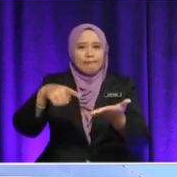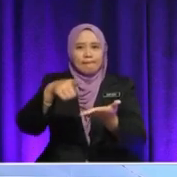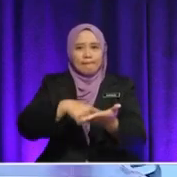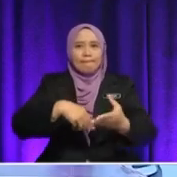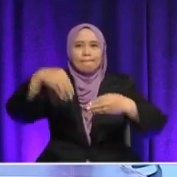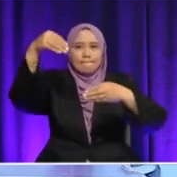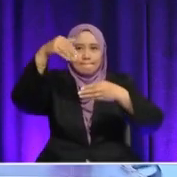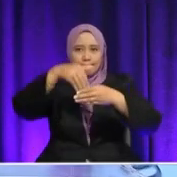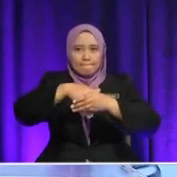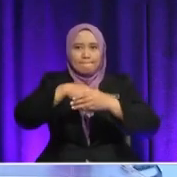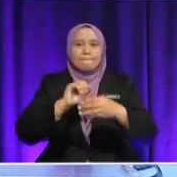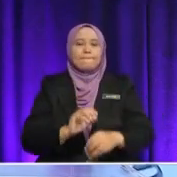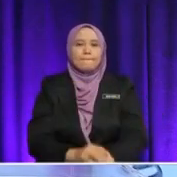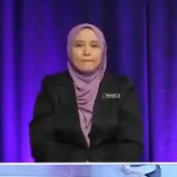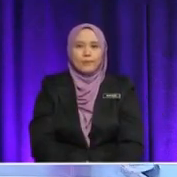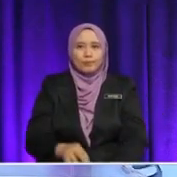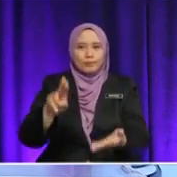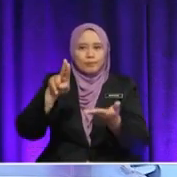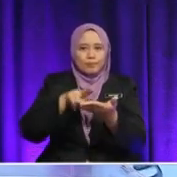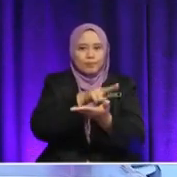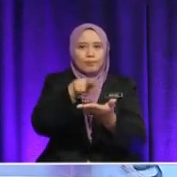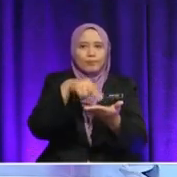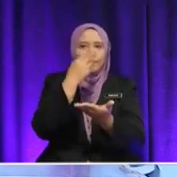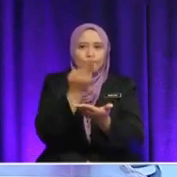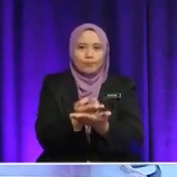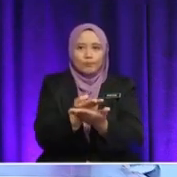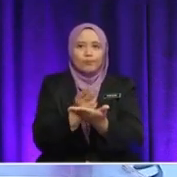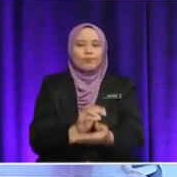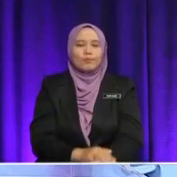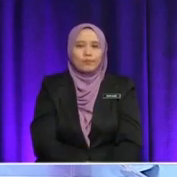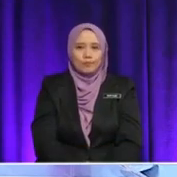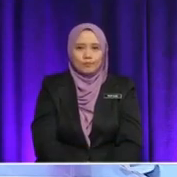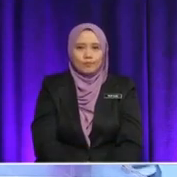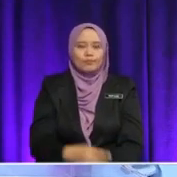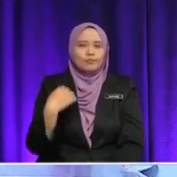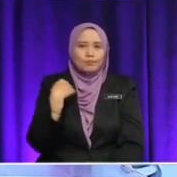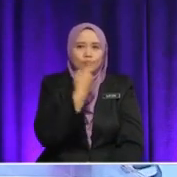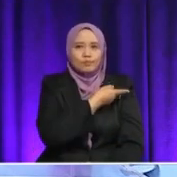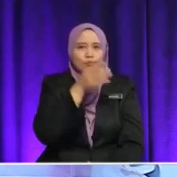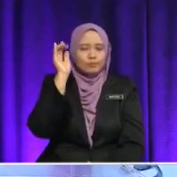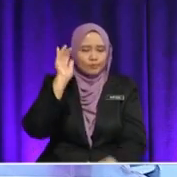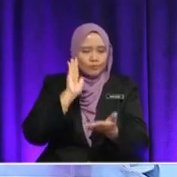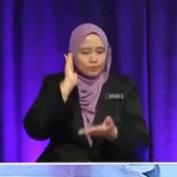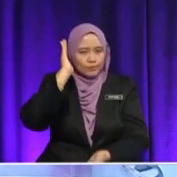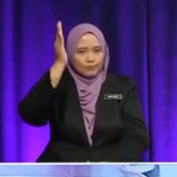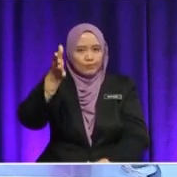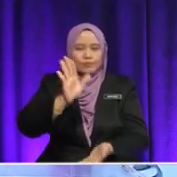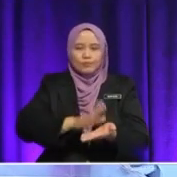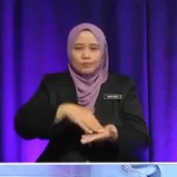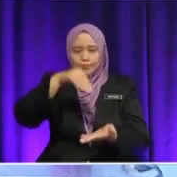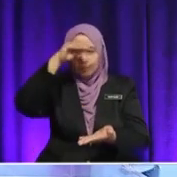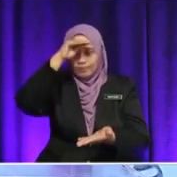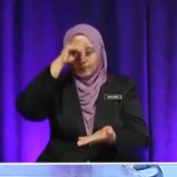yaitu dia pilihan Raya umum pertama lahir kita akan belajar dalam pelajaran Sejarah Kali ini jadi Tampomas Rahayu